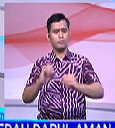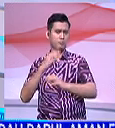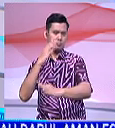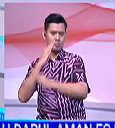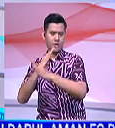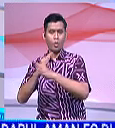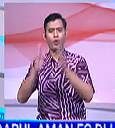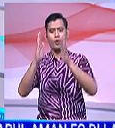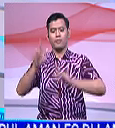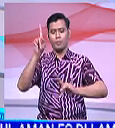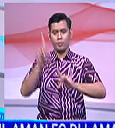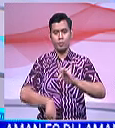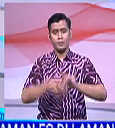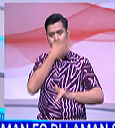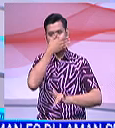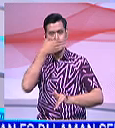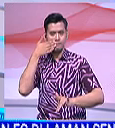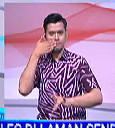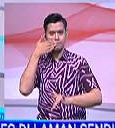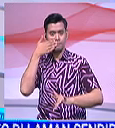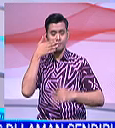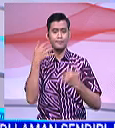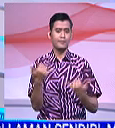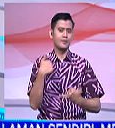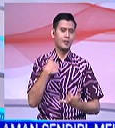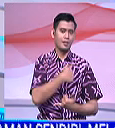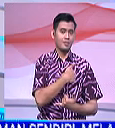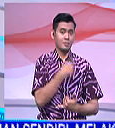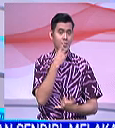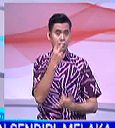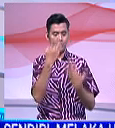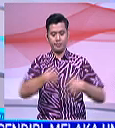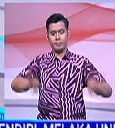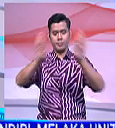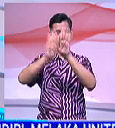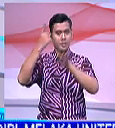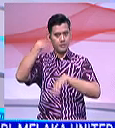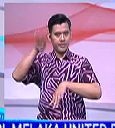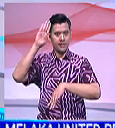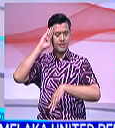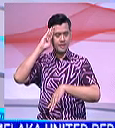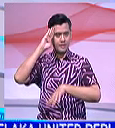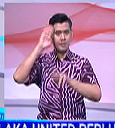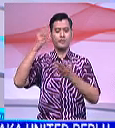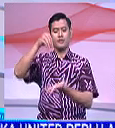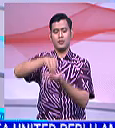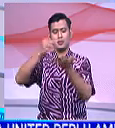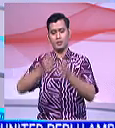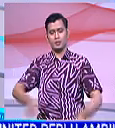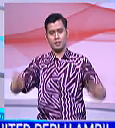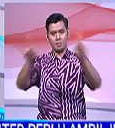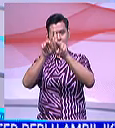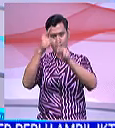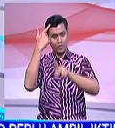penting Foster melalui jabatan agama Islam flash langsung kita bersama Ahmad Iqbal untuk mengetahui